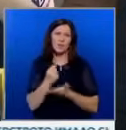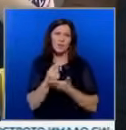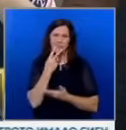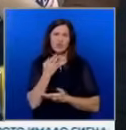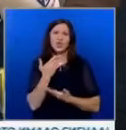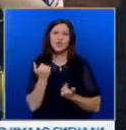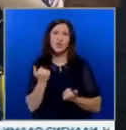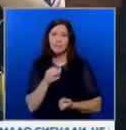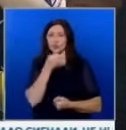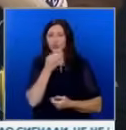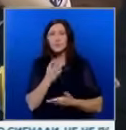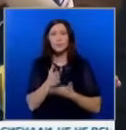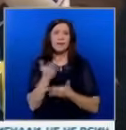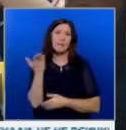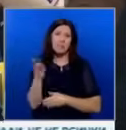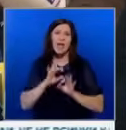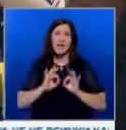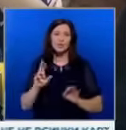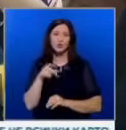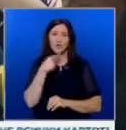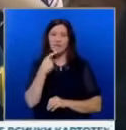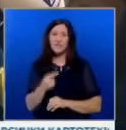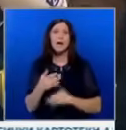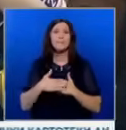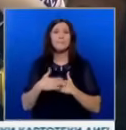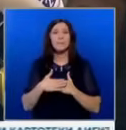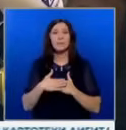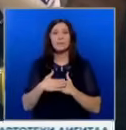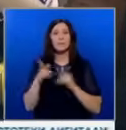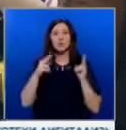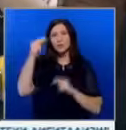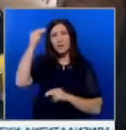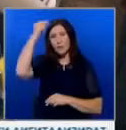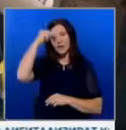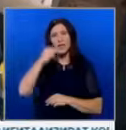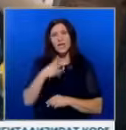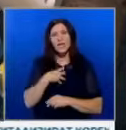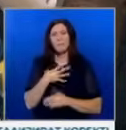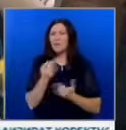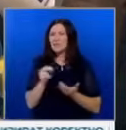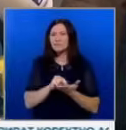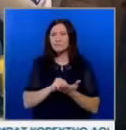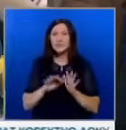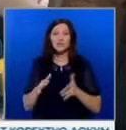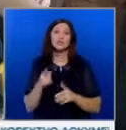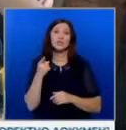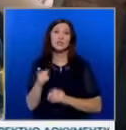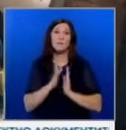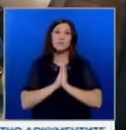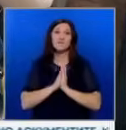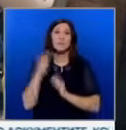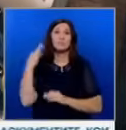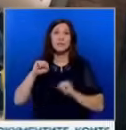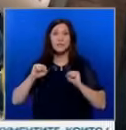подкрепа да се случи. Те ясно го заявиха. ППДБ и ГЕРБ, то обезмисля нещата. Затова призовавам президента да забърза